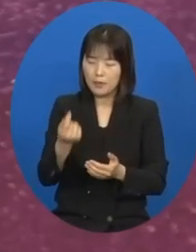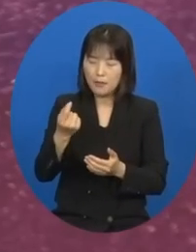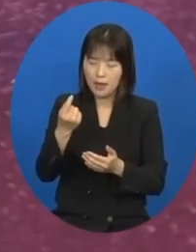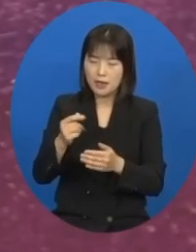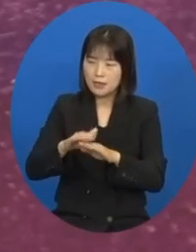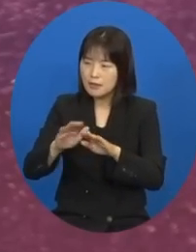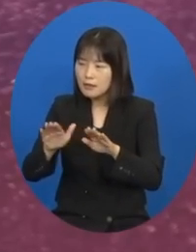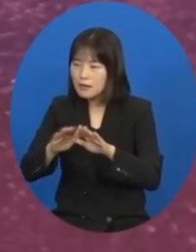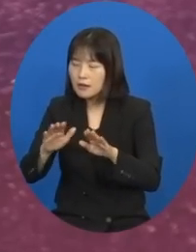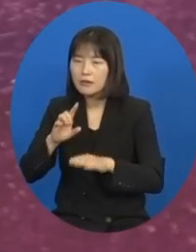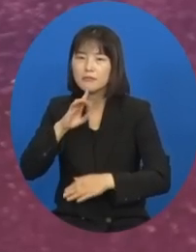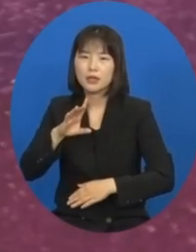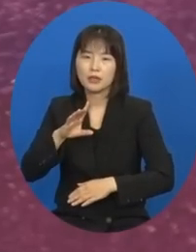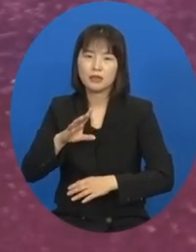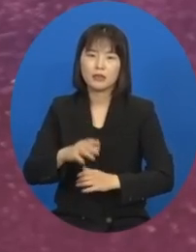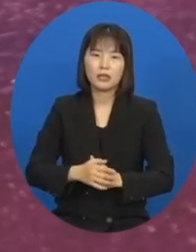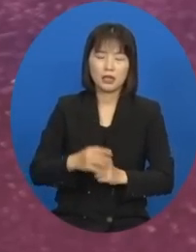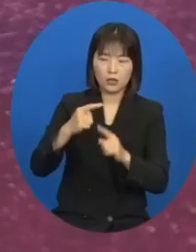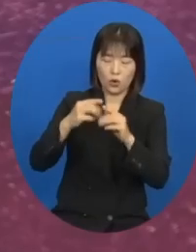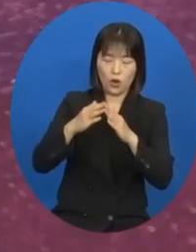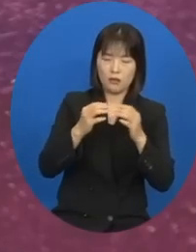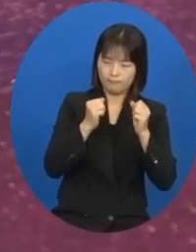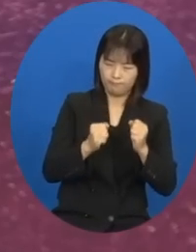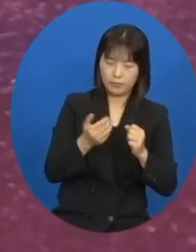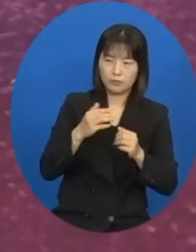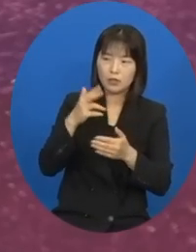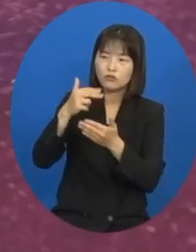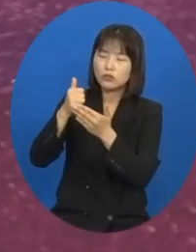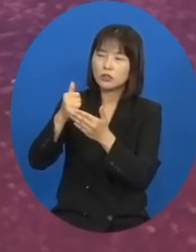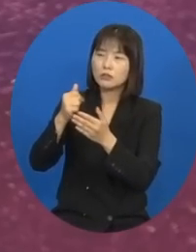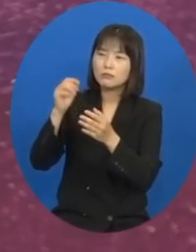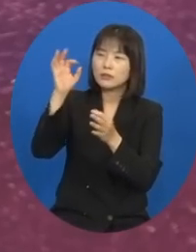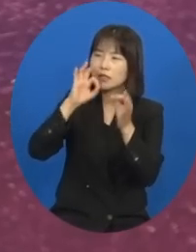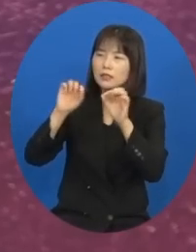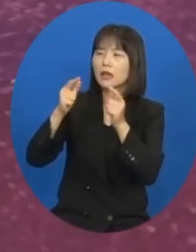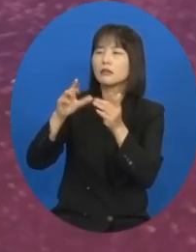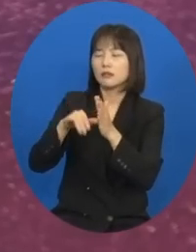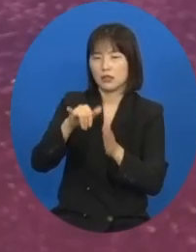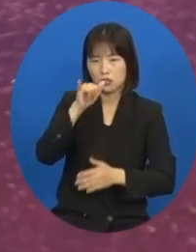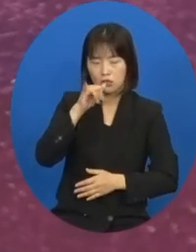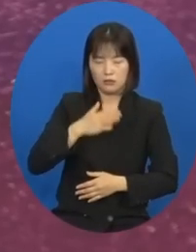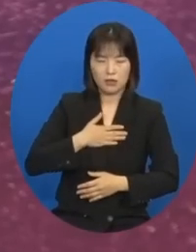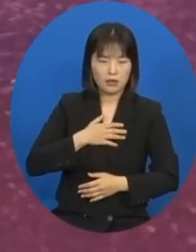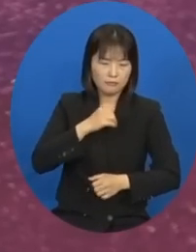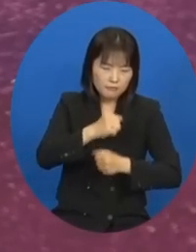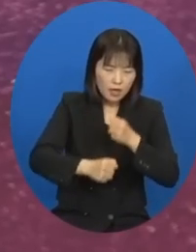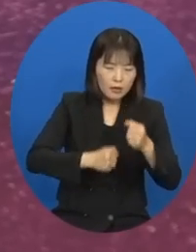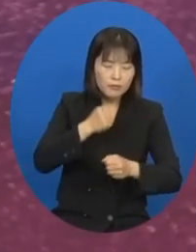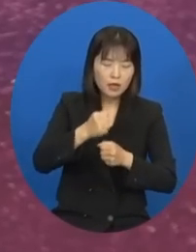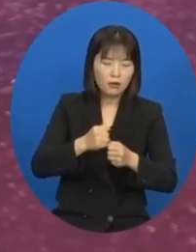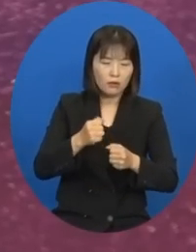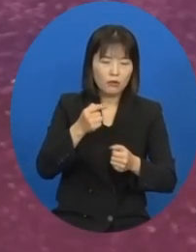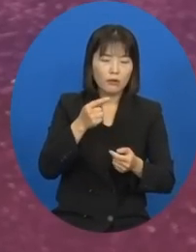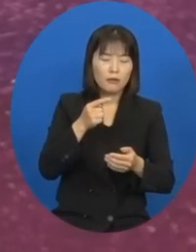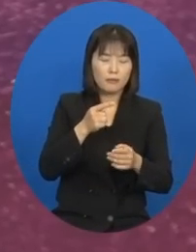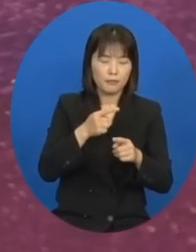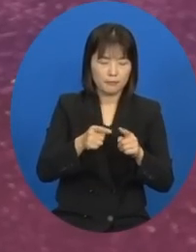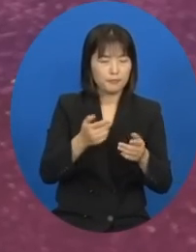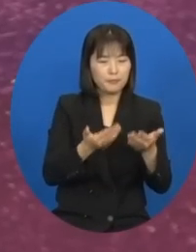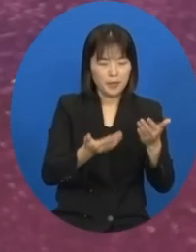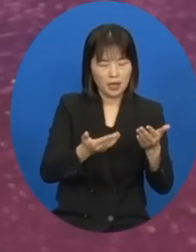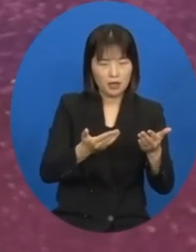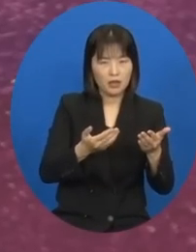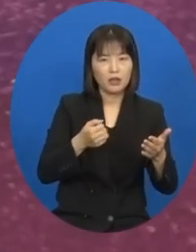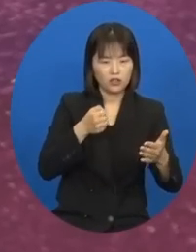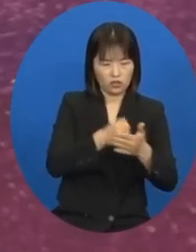합니다 교회에 있지만 주님을 찾지 않을 때가 있어요 내 임의대로 판단하고 내 생각대로 결정하는 거예요